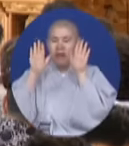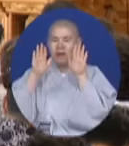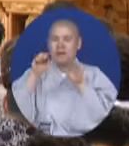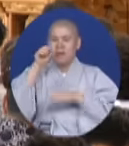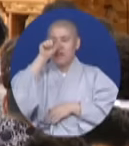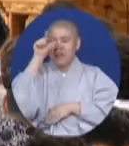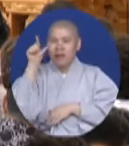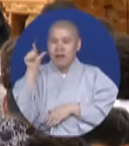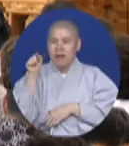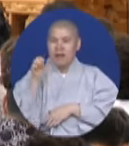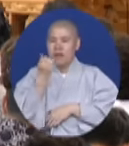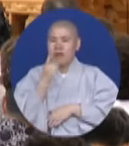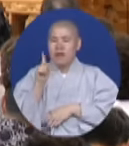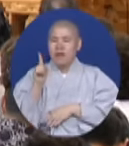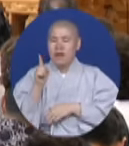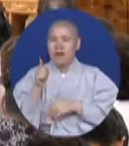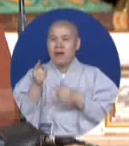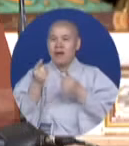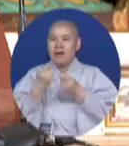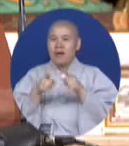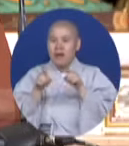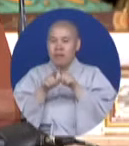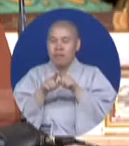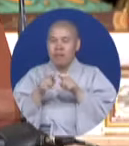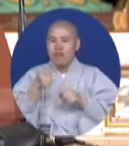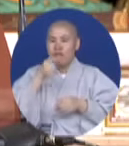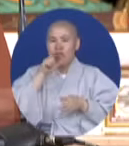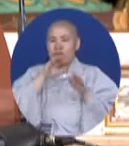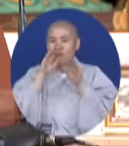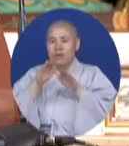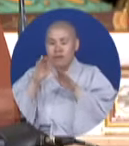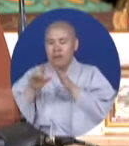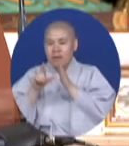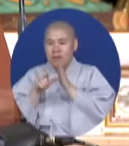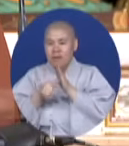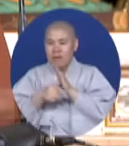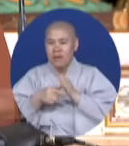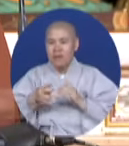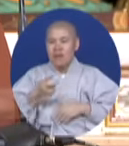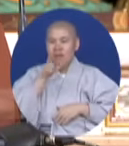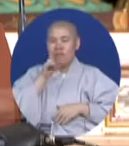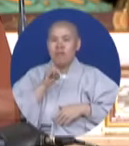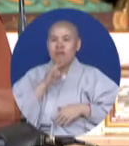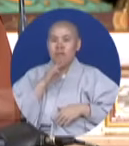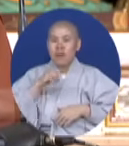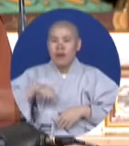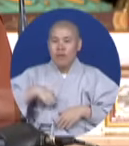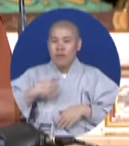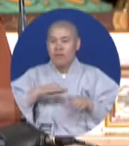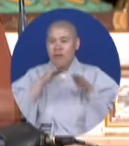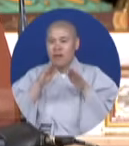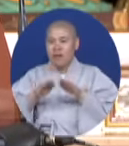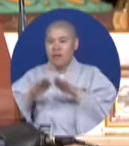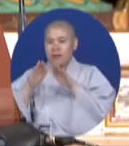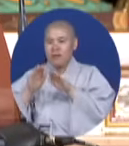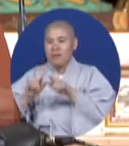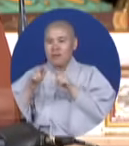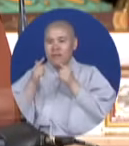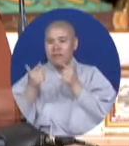함께 이 말이거든요. 역시 저 물이 물이 흐를 때 물만 혼자 쫄쫄 흐르는 게 아니라